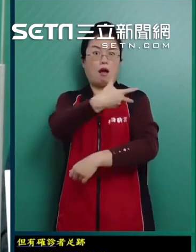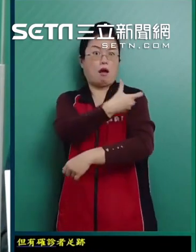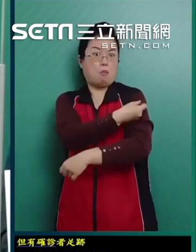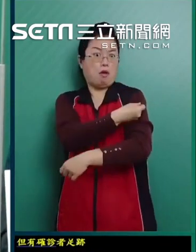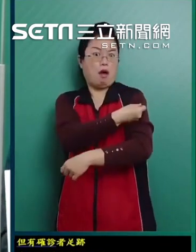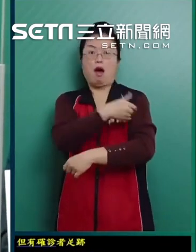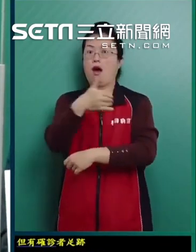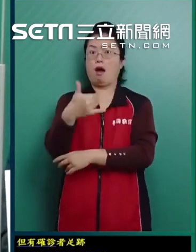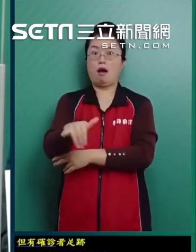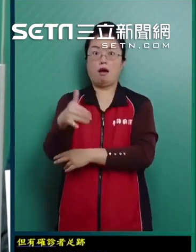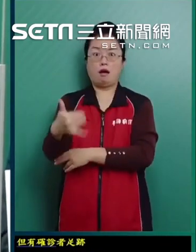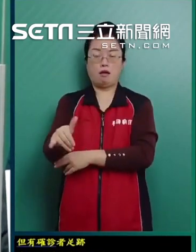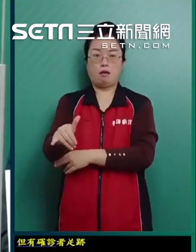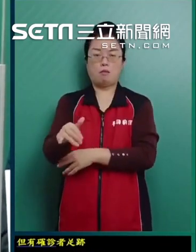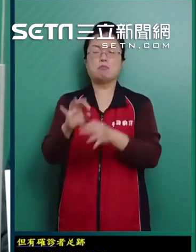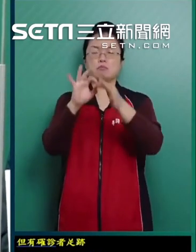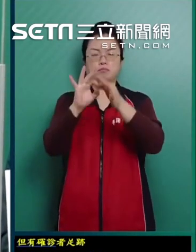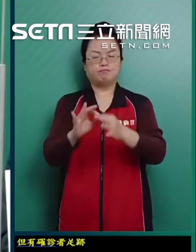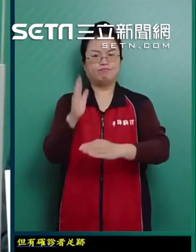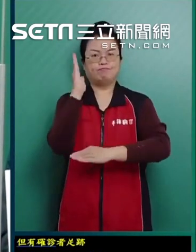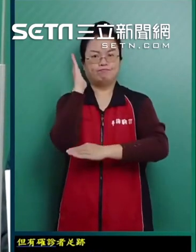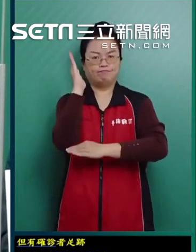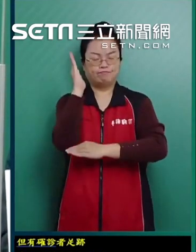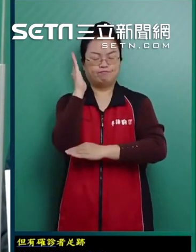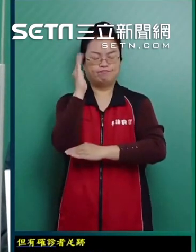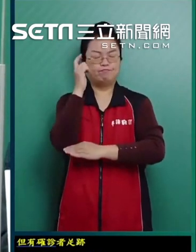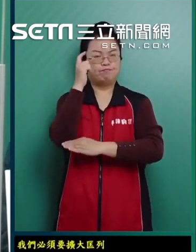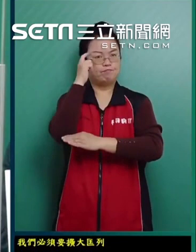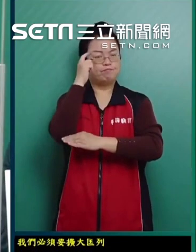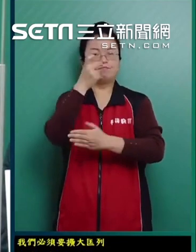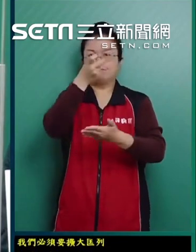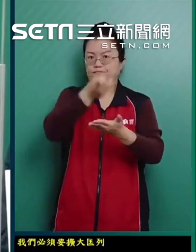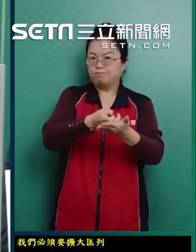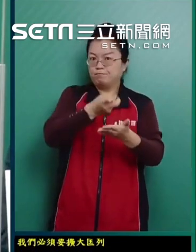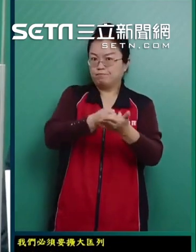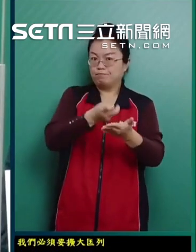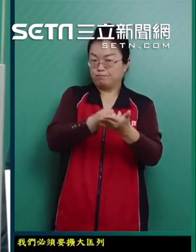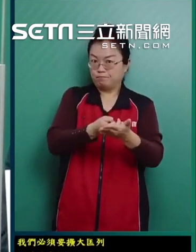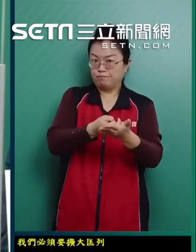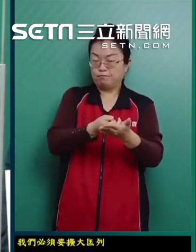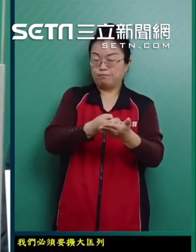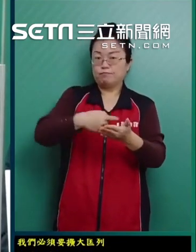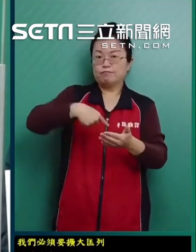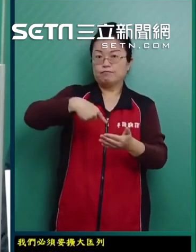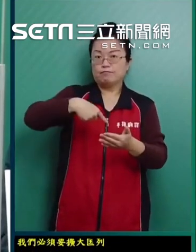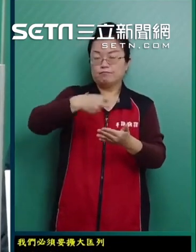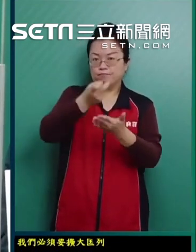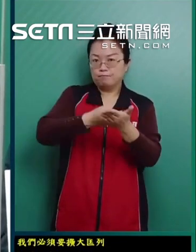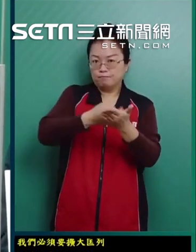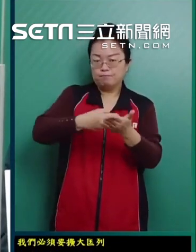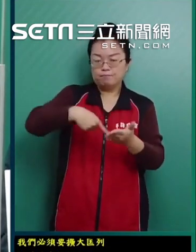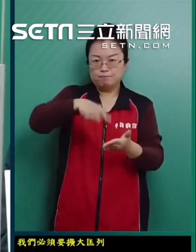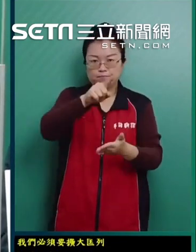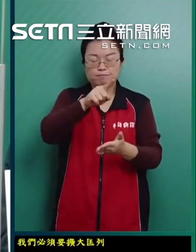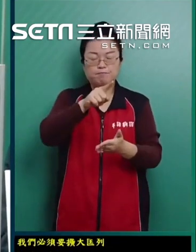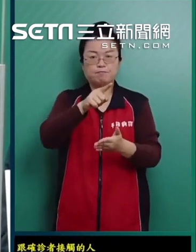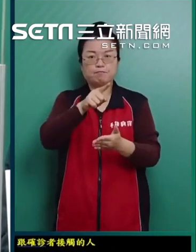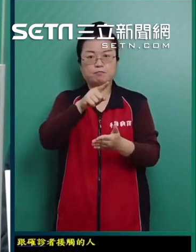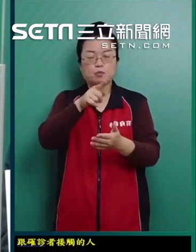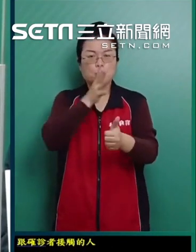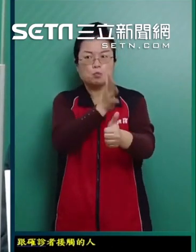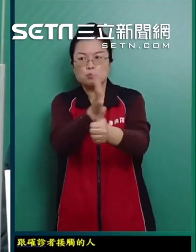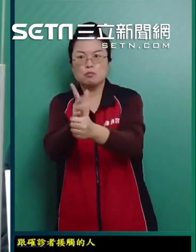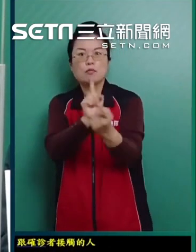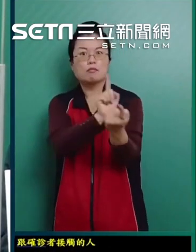因此呢，我们特别用比较严高规格的这个标准来去做一个框列的动作。